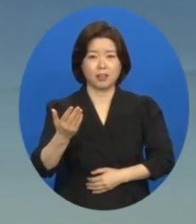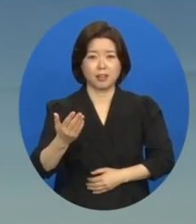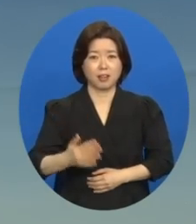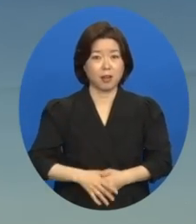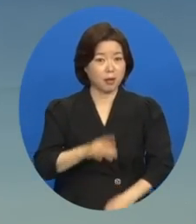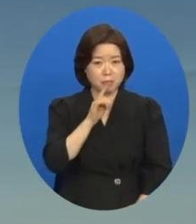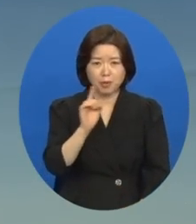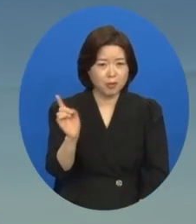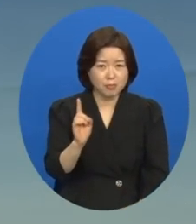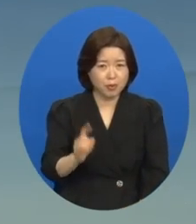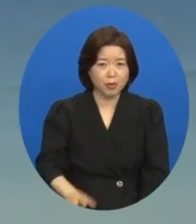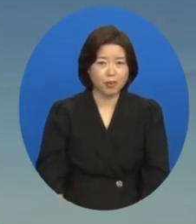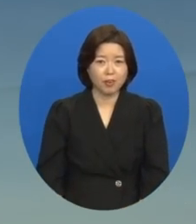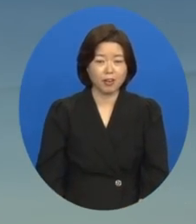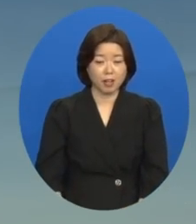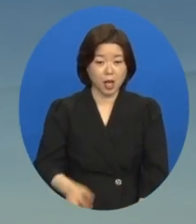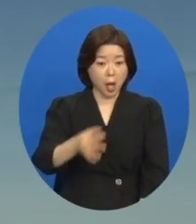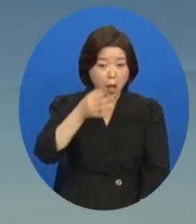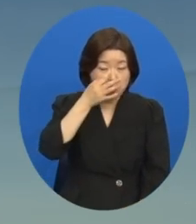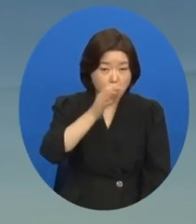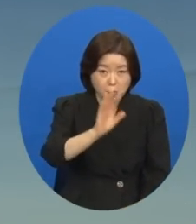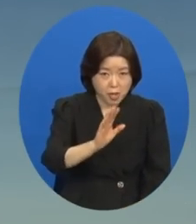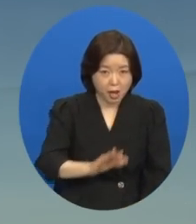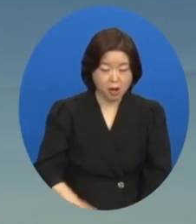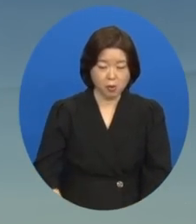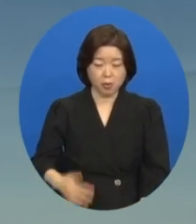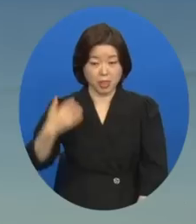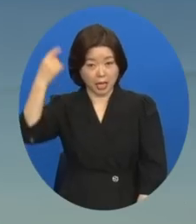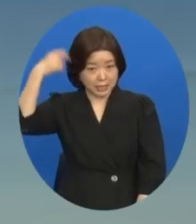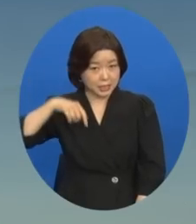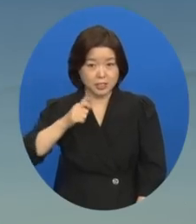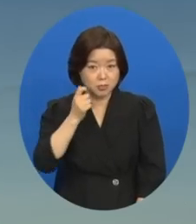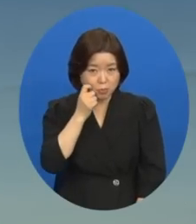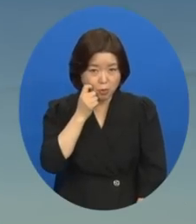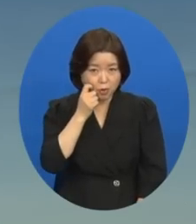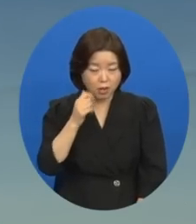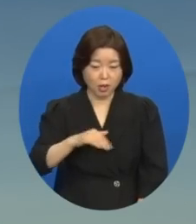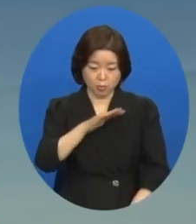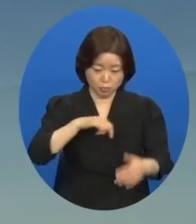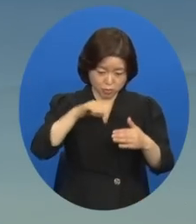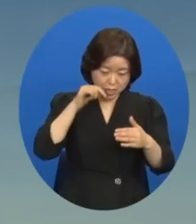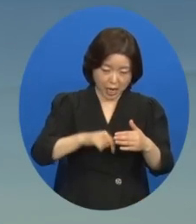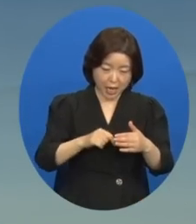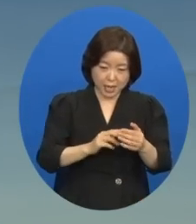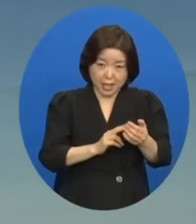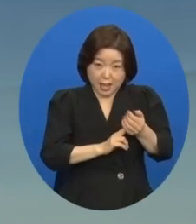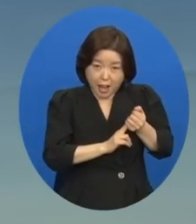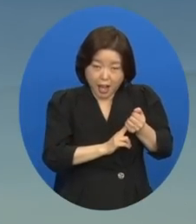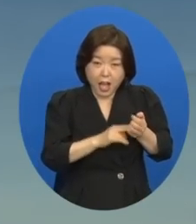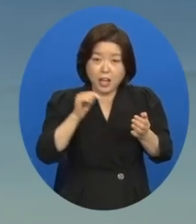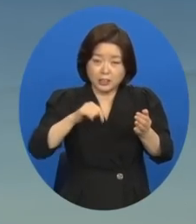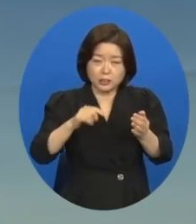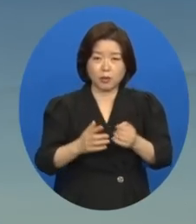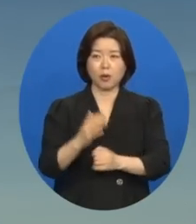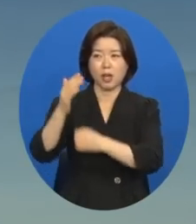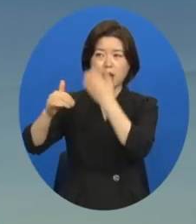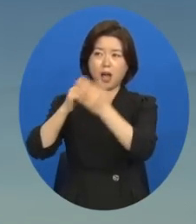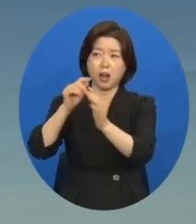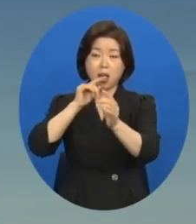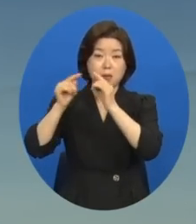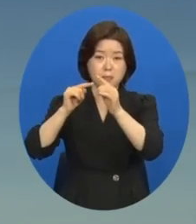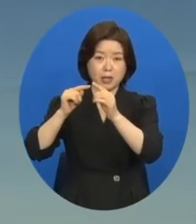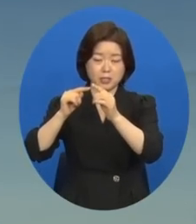무슨 말이에요? 우리 눈에 보이지 않고 우리가 느끼지 못하는 우리 안에 감춰져 있던 것을 하나님의